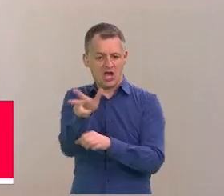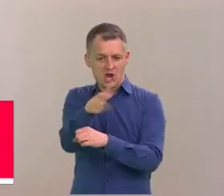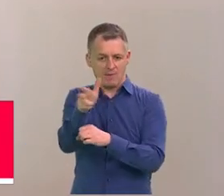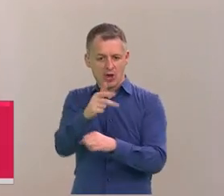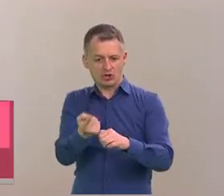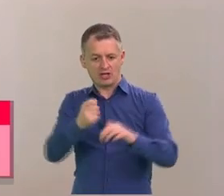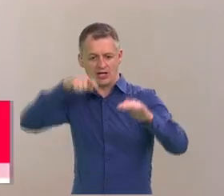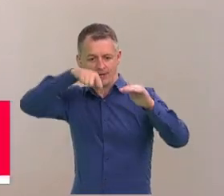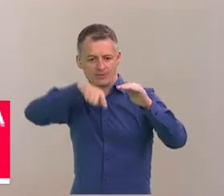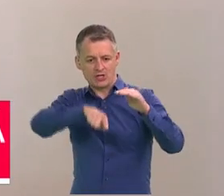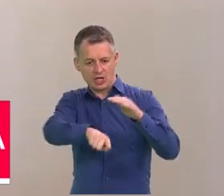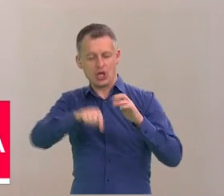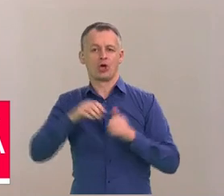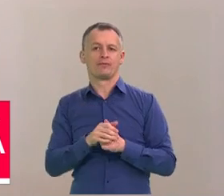interior,